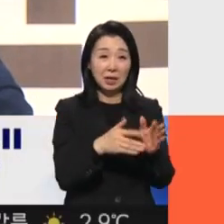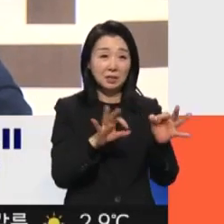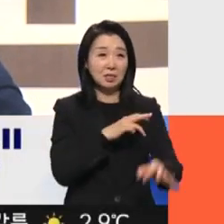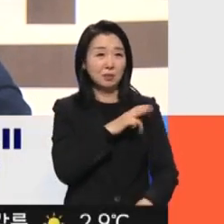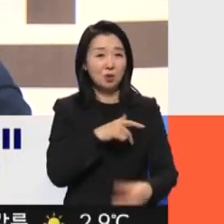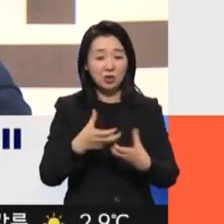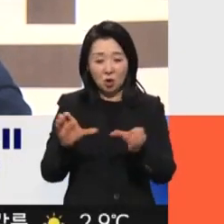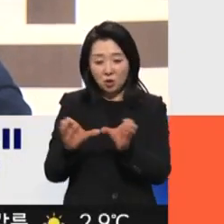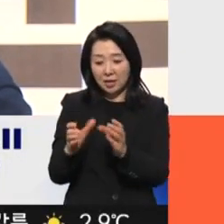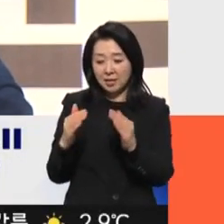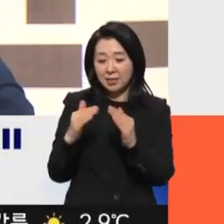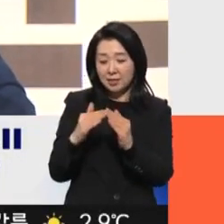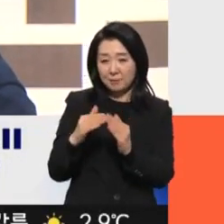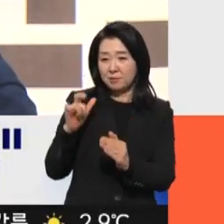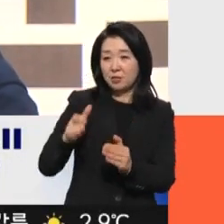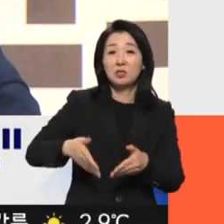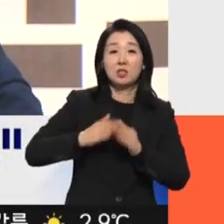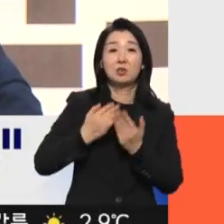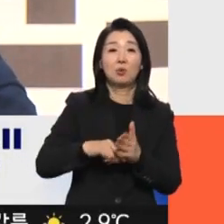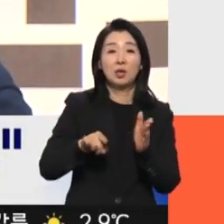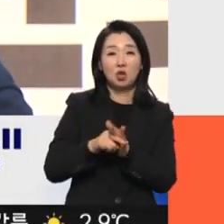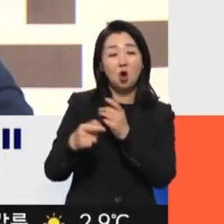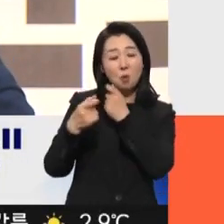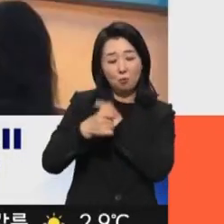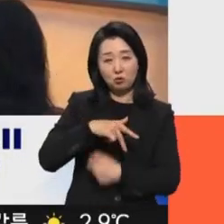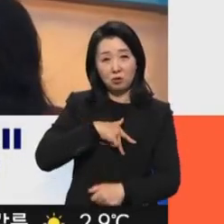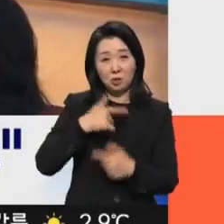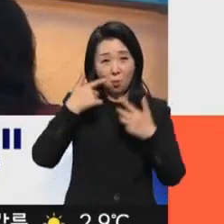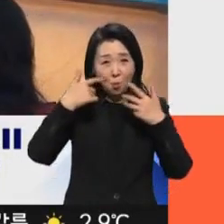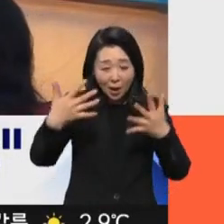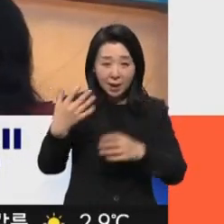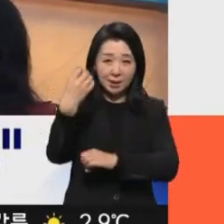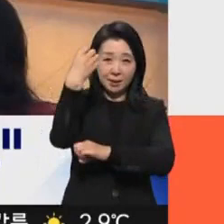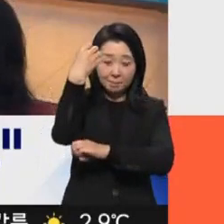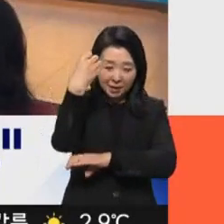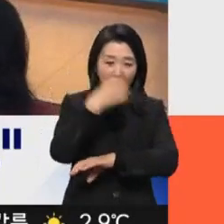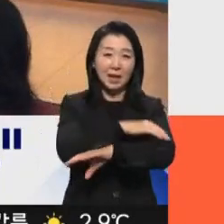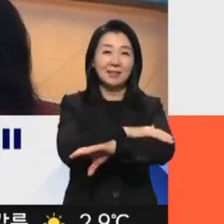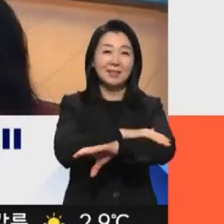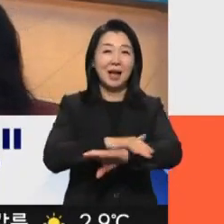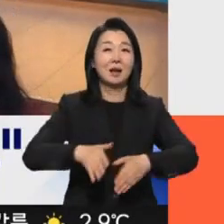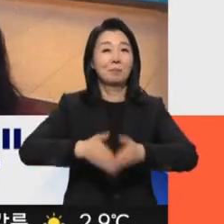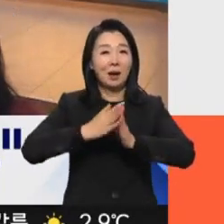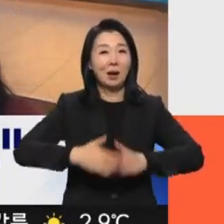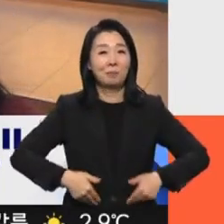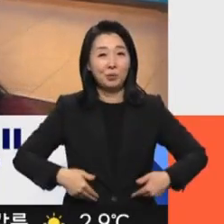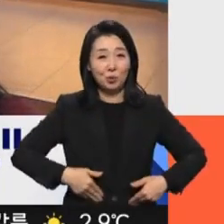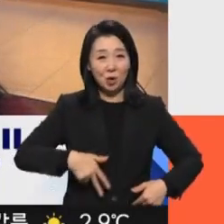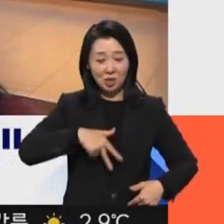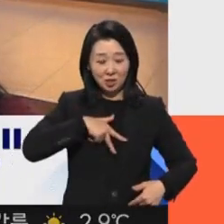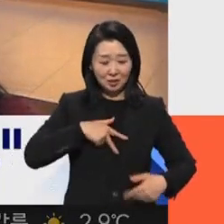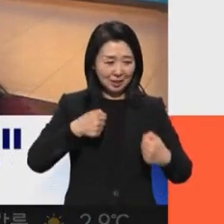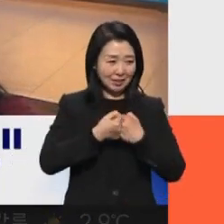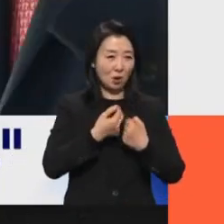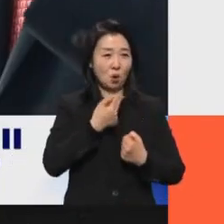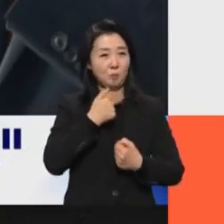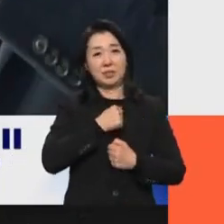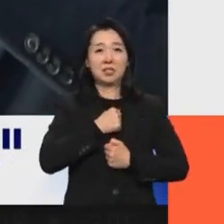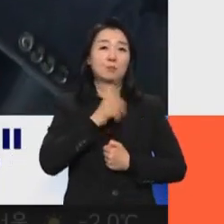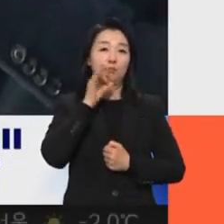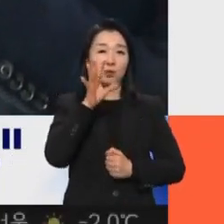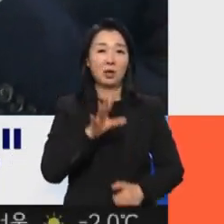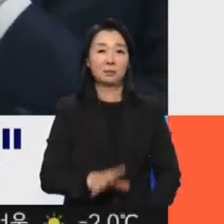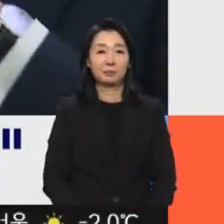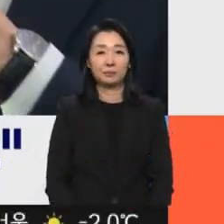정당이라는 집을 튼튼히 짓기 위해서는 보수의 정체성이라는 바닥, 기둥을 잘 세워야 한다면서 정체성은 싸우지 않고서는 지킬 수